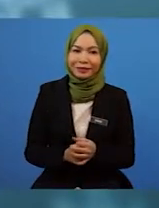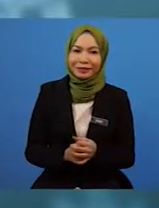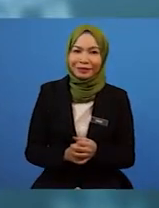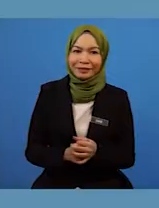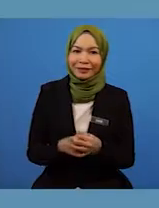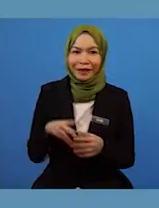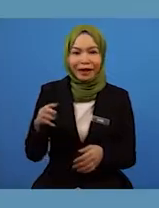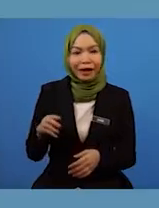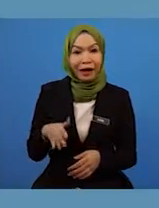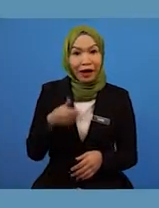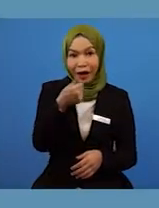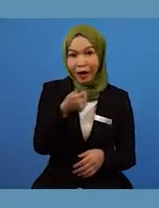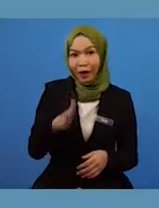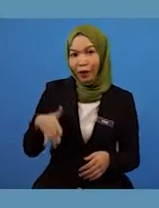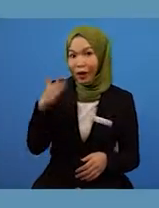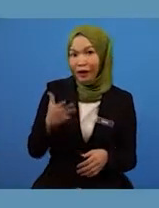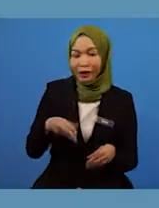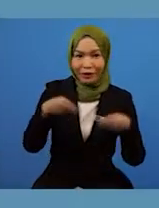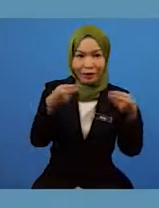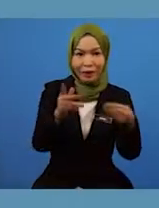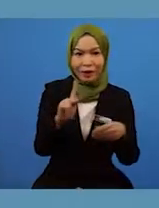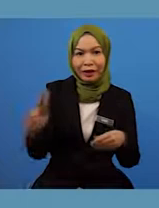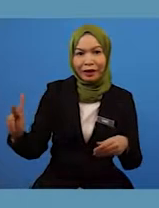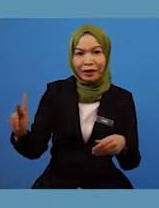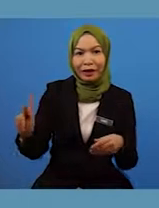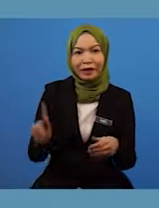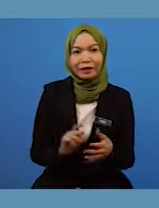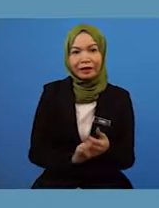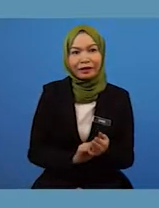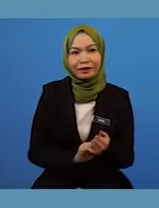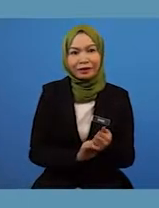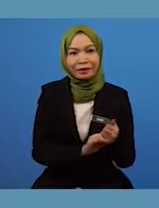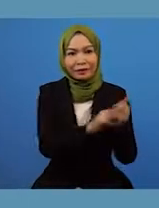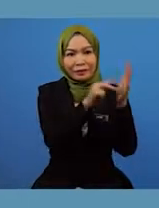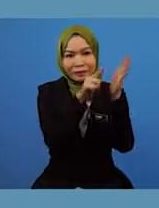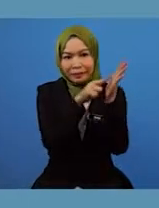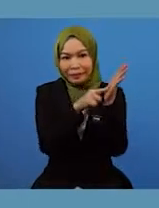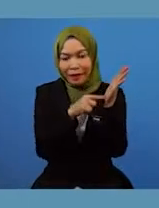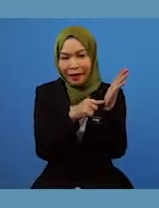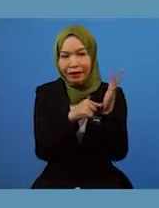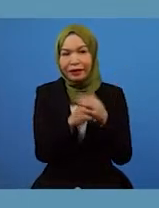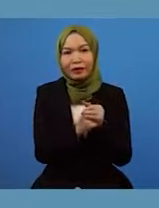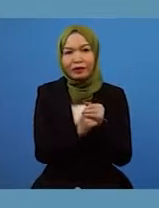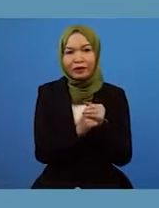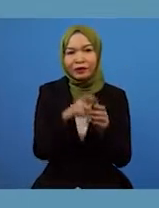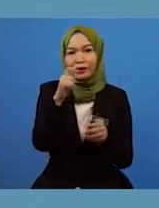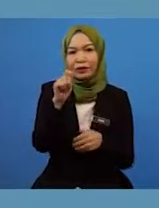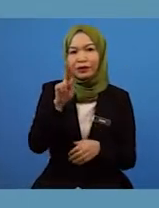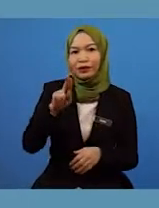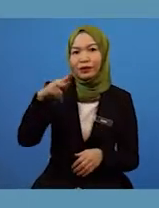murid-murid akan diberikan maklumat yang berikut. Iaitu, ketumpatan